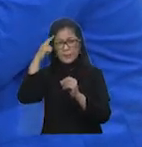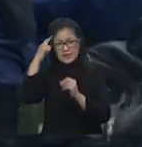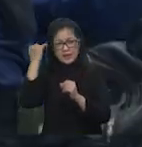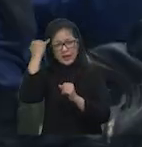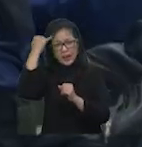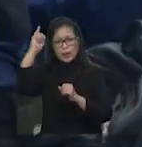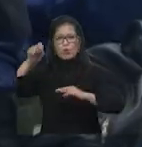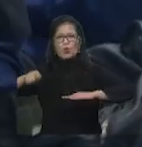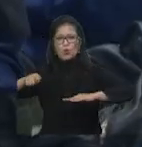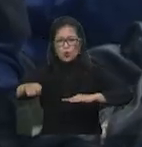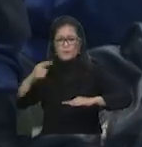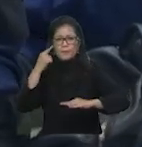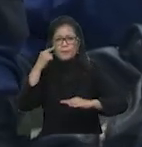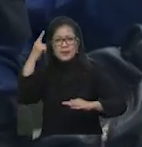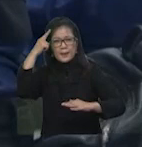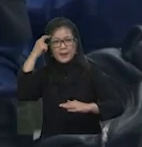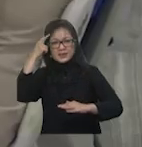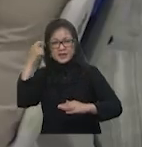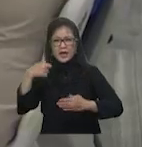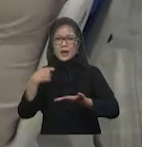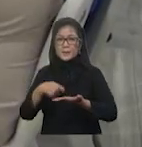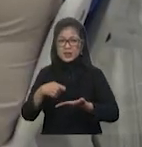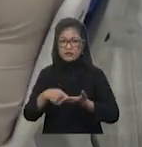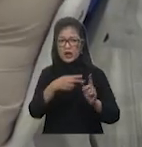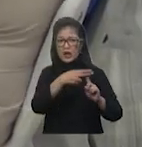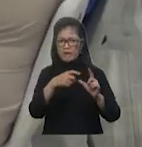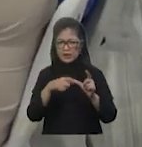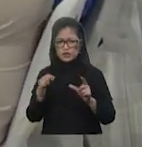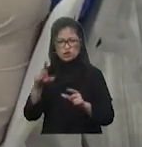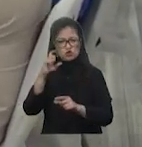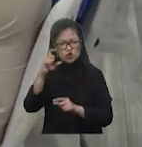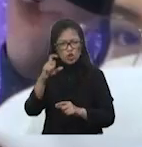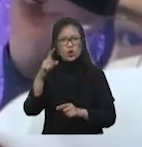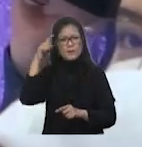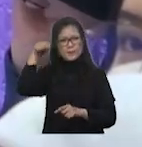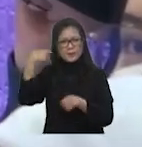mahasiswa, kasus Verdi Sambo menarik untuk dijadikan pembelajaran. Pasalnya, Verdi Sambo,